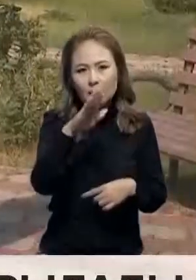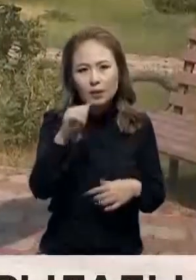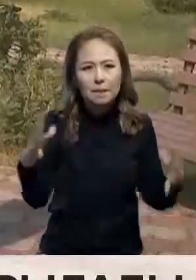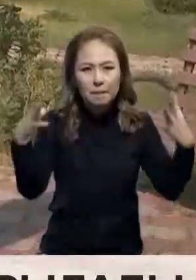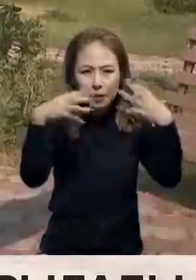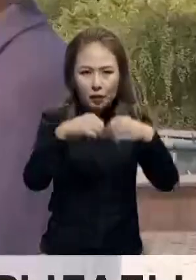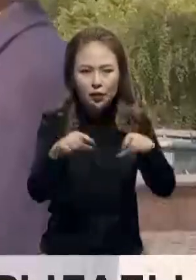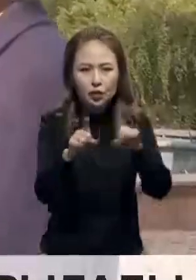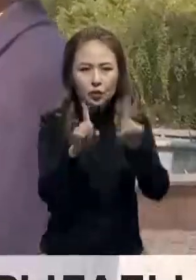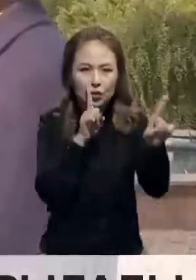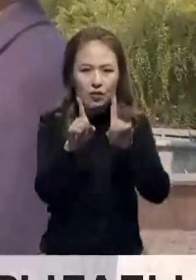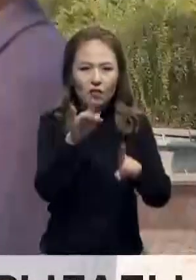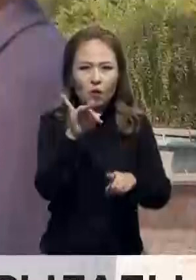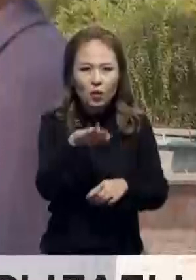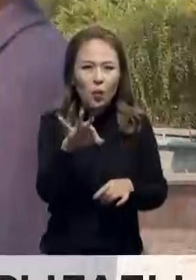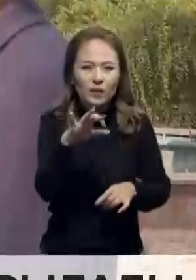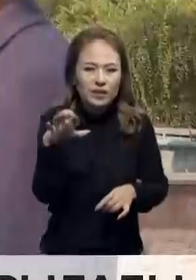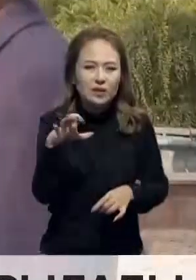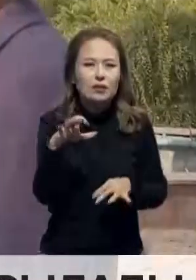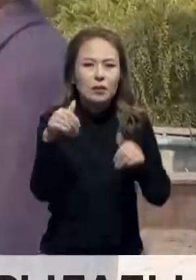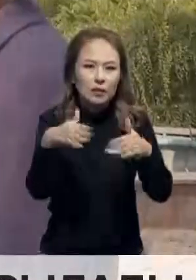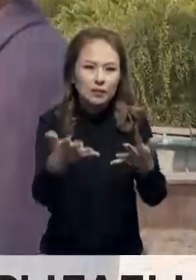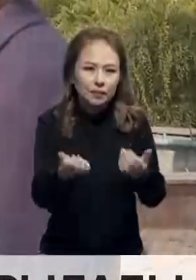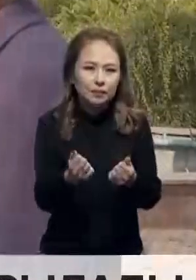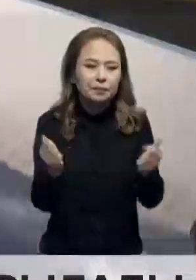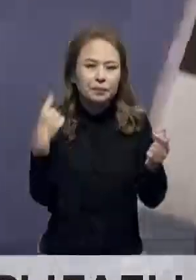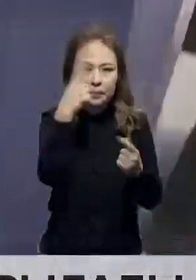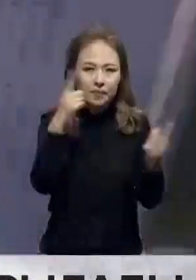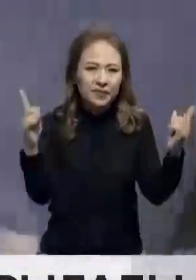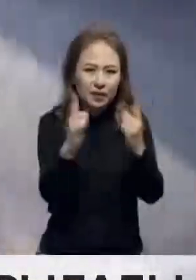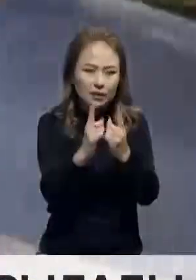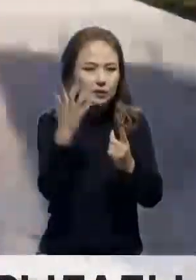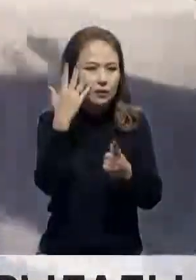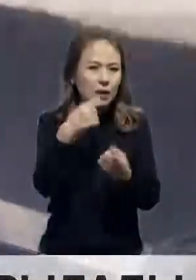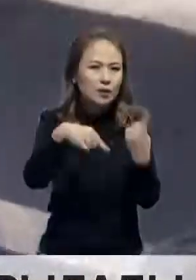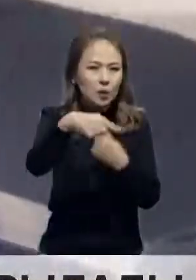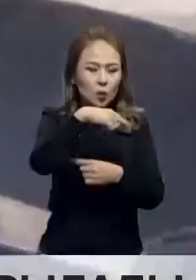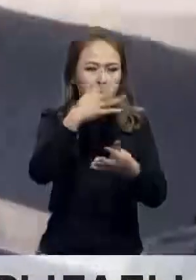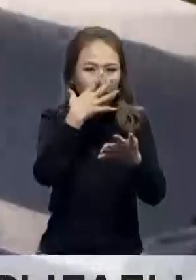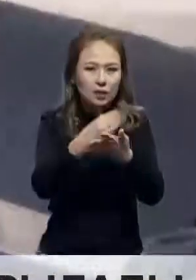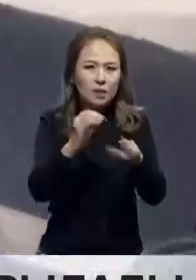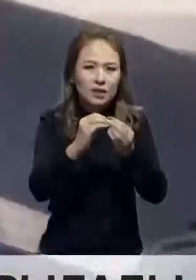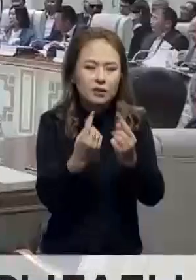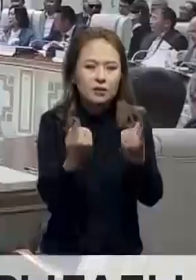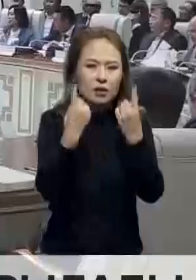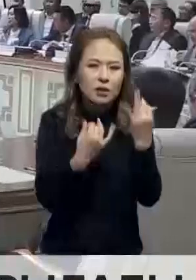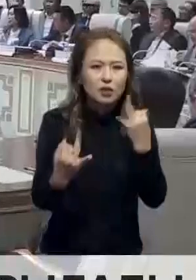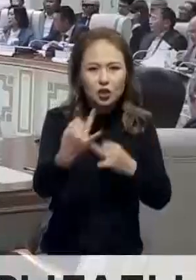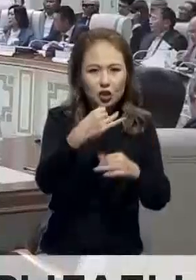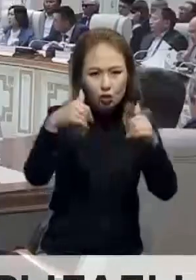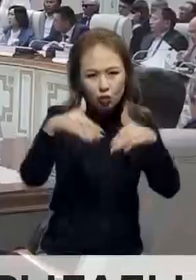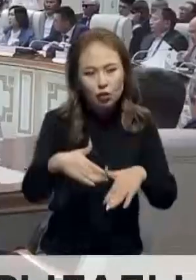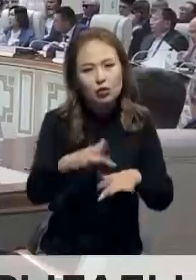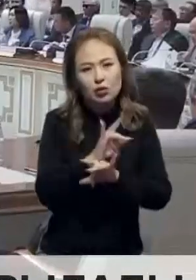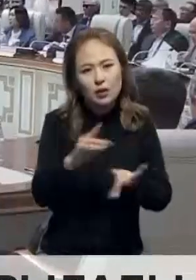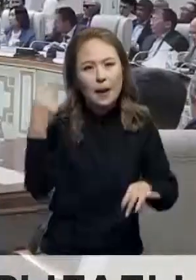палатасымен бірлесіп арнайы жиын өткізіп, фронт-офиста да қабылдайды. Бетпе-бет кездесу барысында іскер азаматтардың өзекті мәселесі талқыланып,